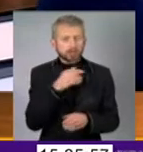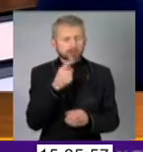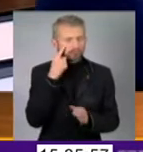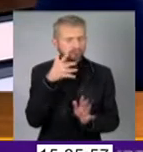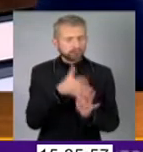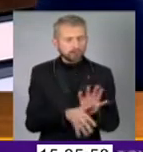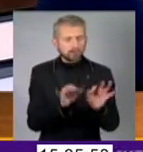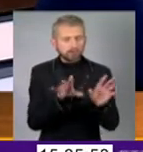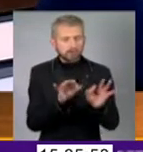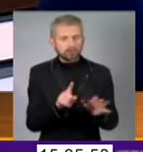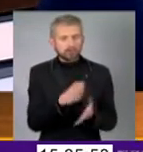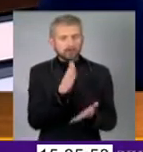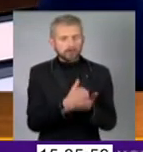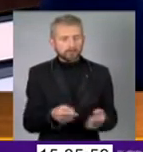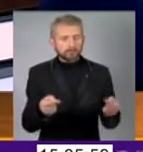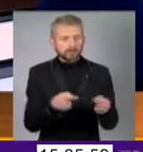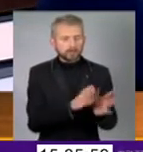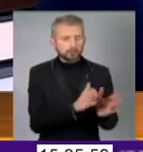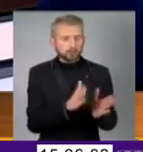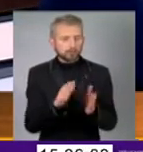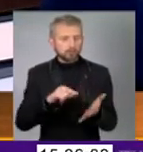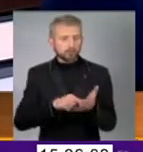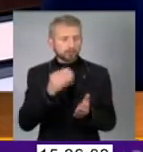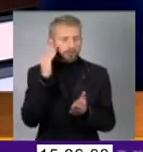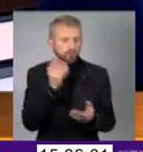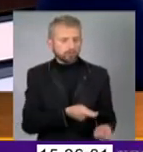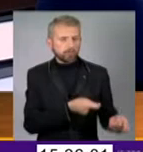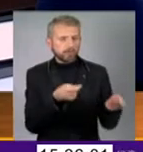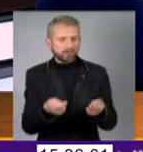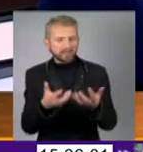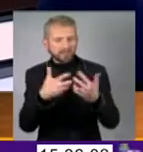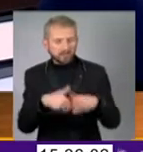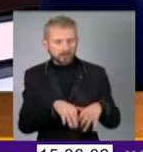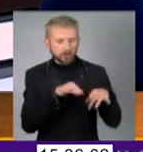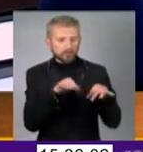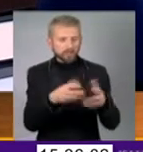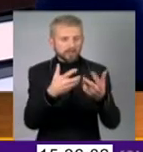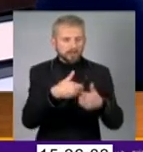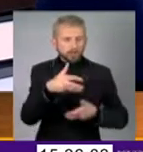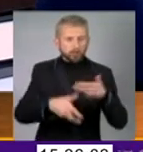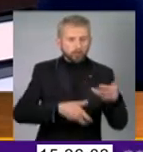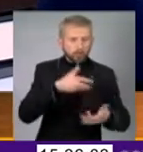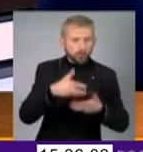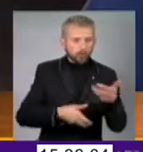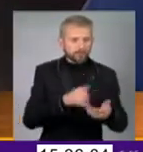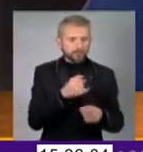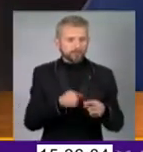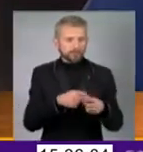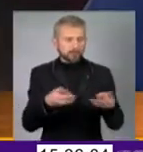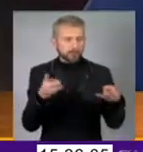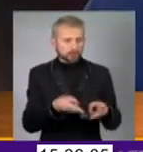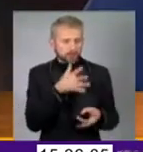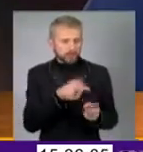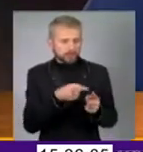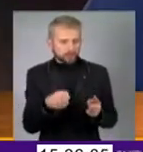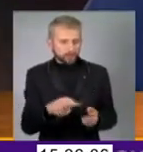пояснюєш про те, що є відповідні процедури з точки зору вивозу техніки, виїзду техніки, розкопки, і це потребує відповідного